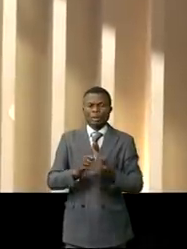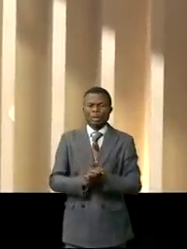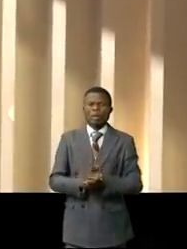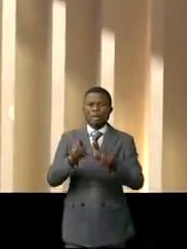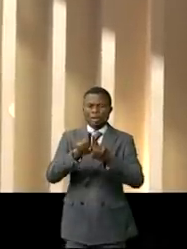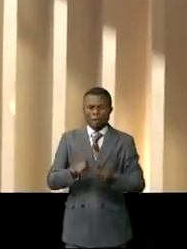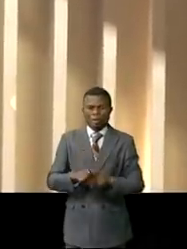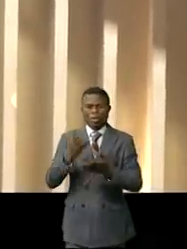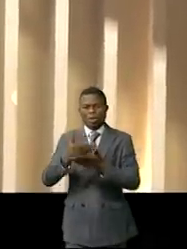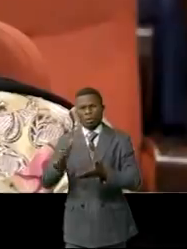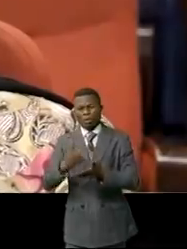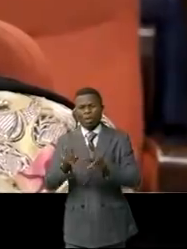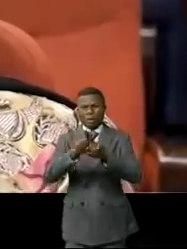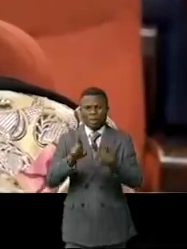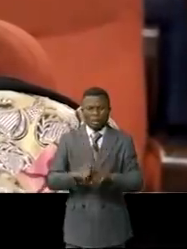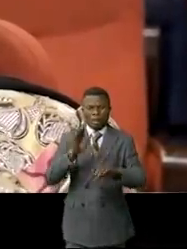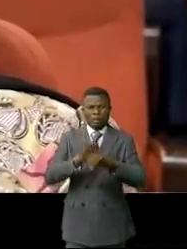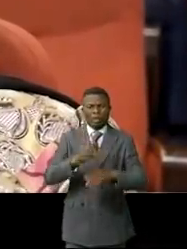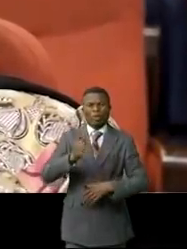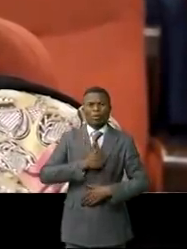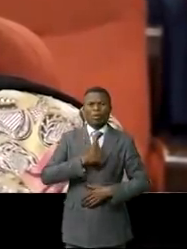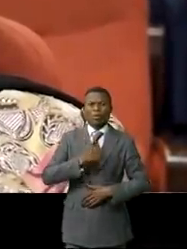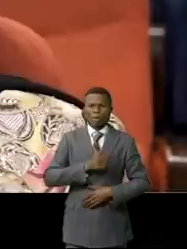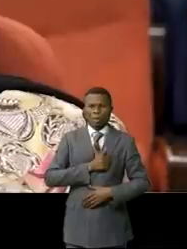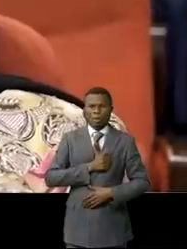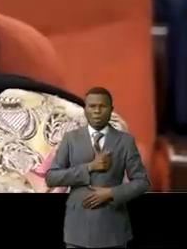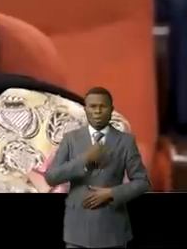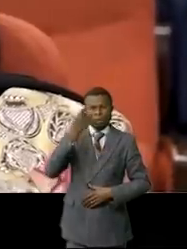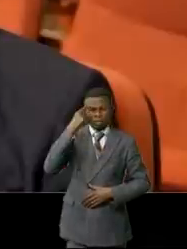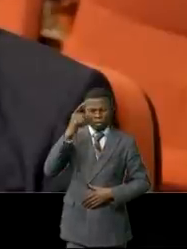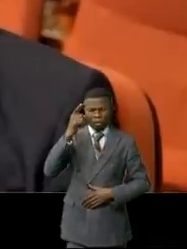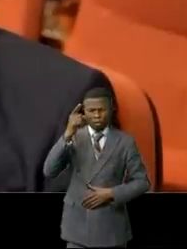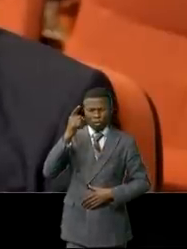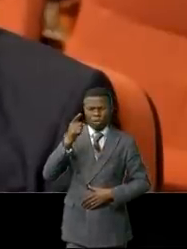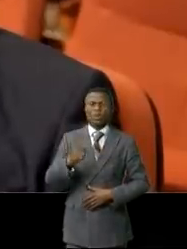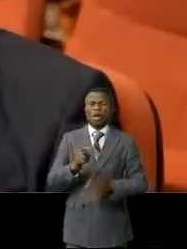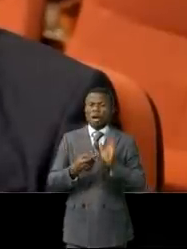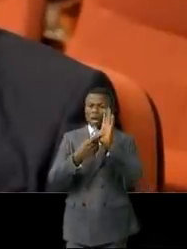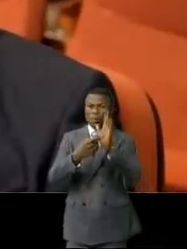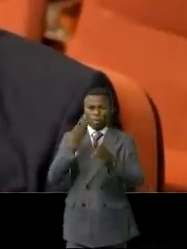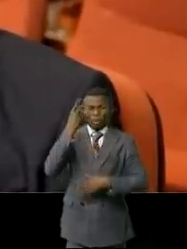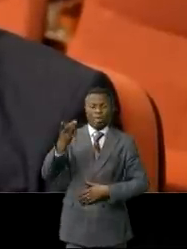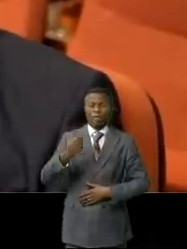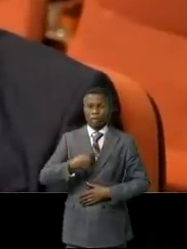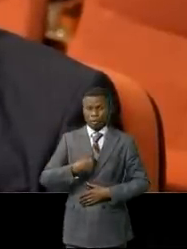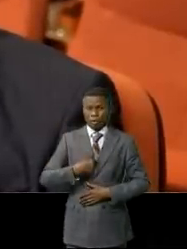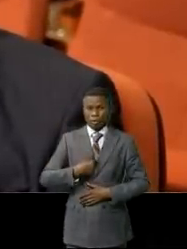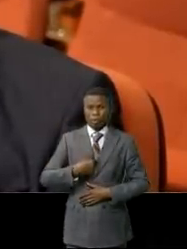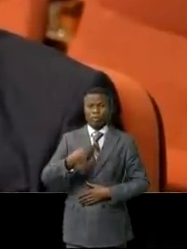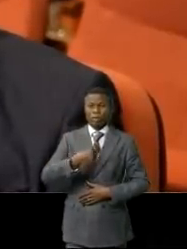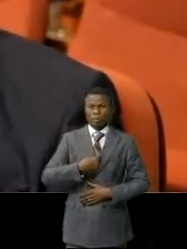communément partagée et qui m'a par ailleurs amené à décliner ma vision que j'ai